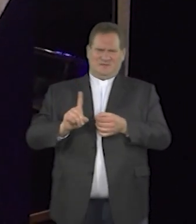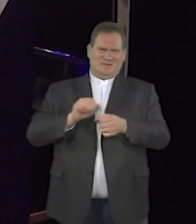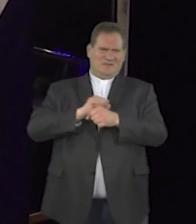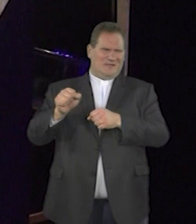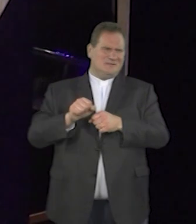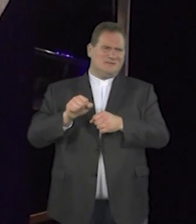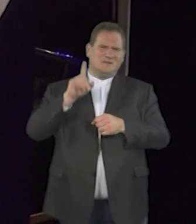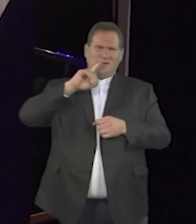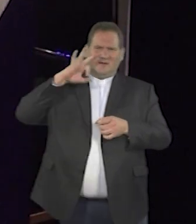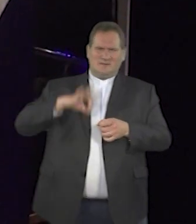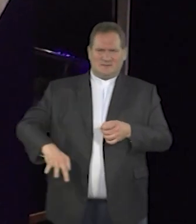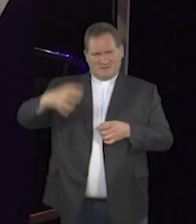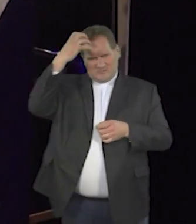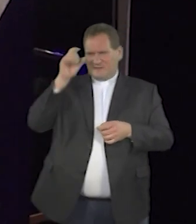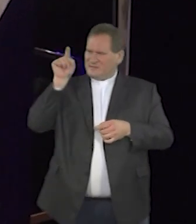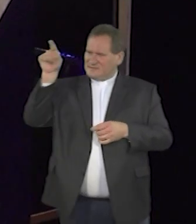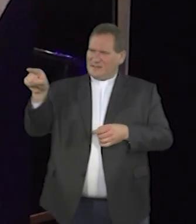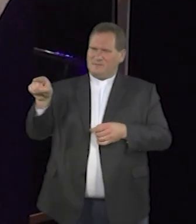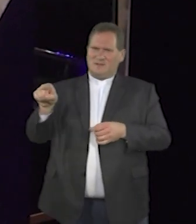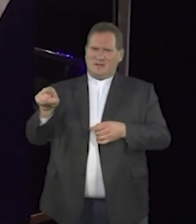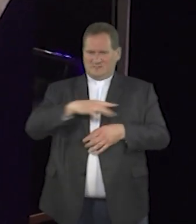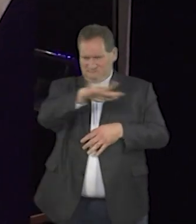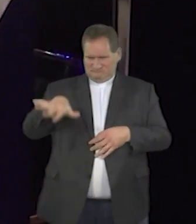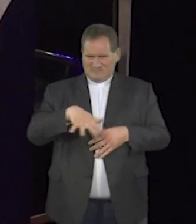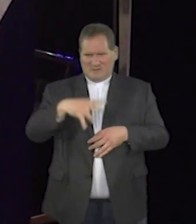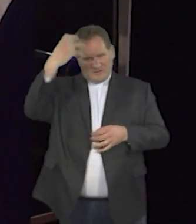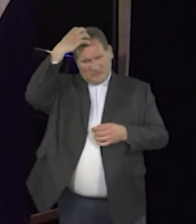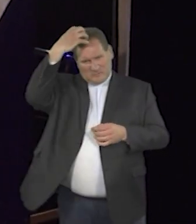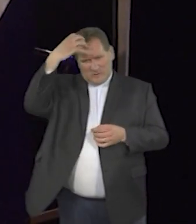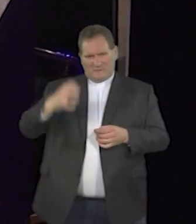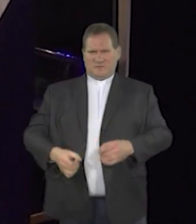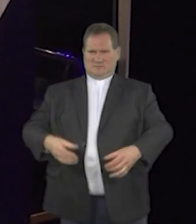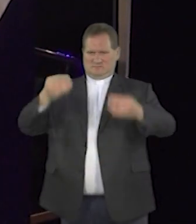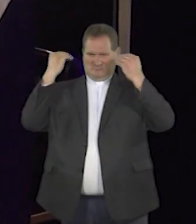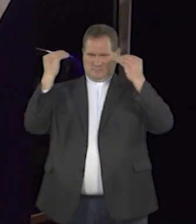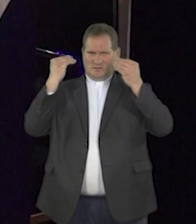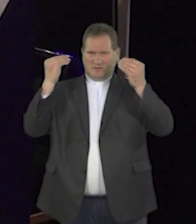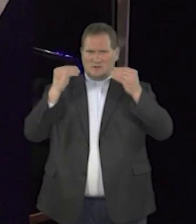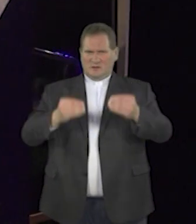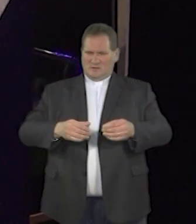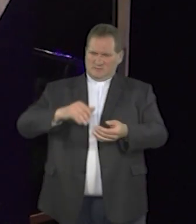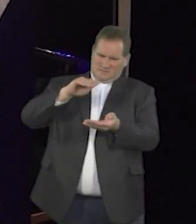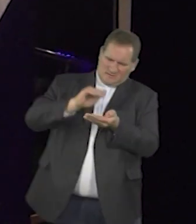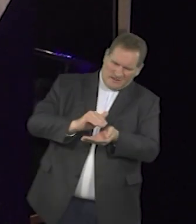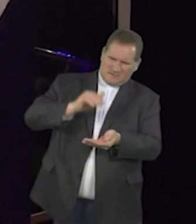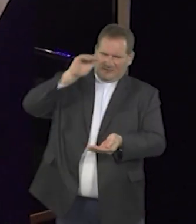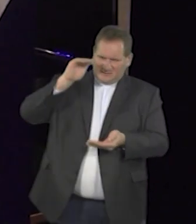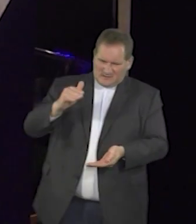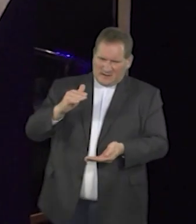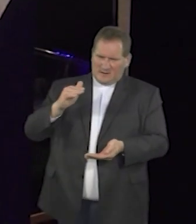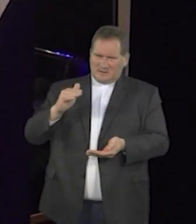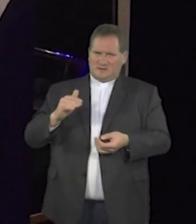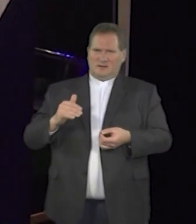syn królewski z tamtej ziemi. Królowie, czy są wielkimi, czyli małymi, czy prości, czyli garbaci, są